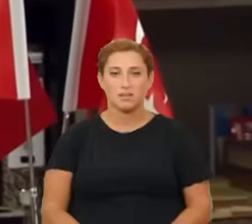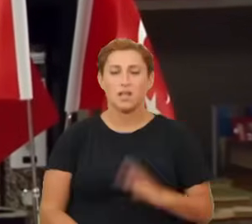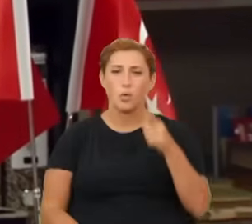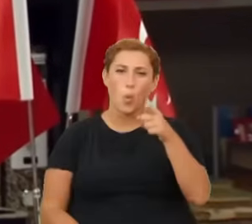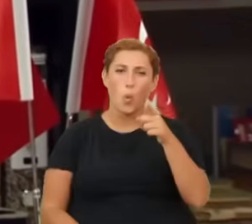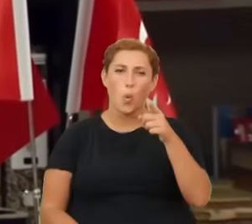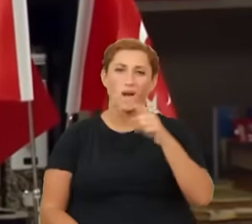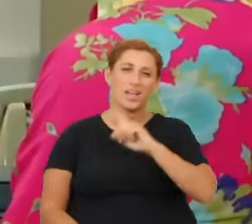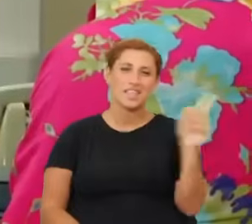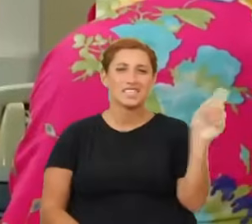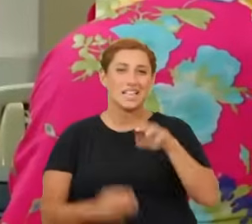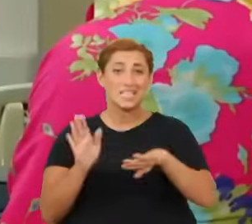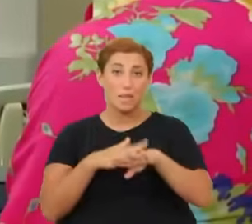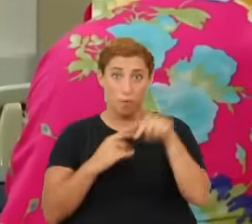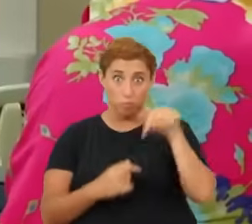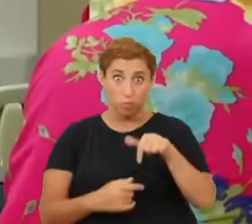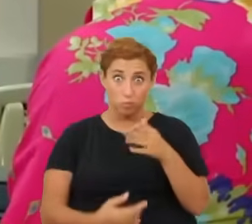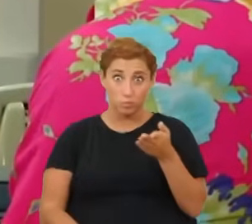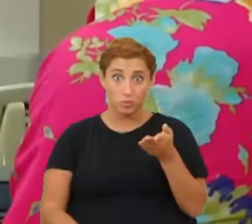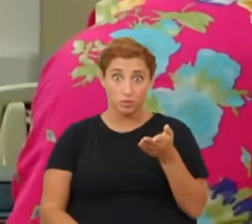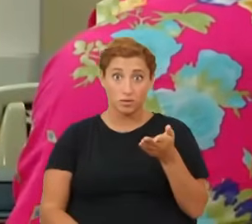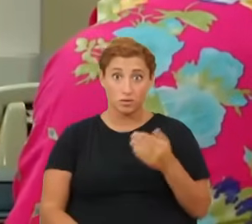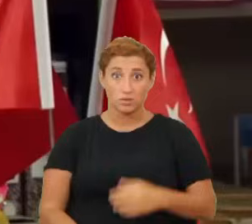Demek o gidiş gelişlerin sebebi buymuş ha.